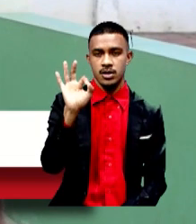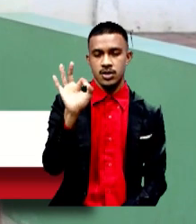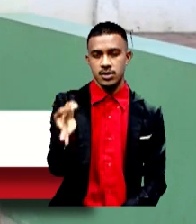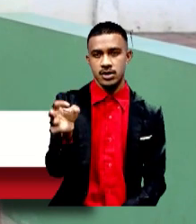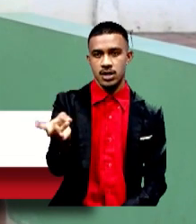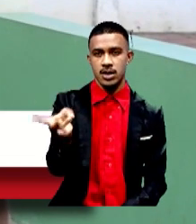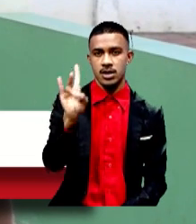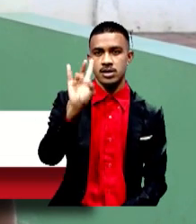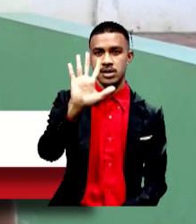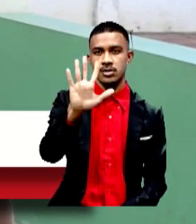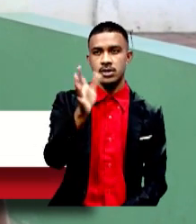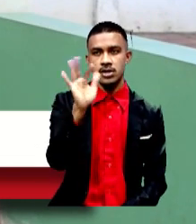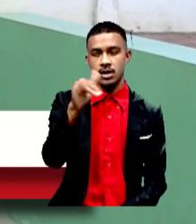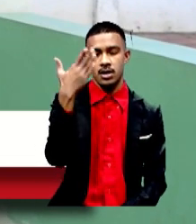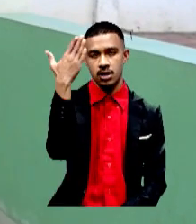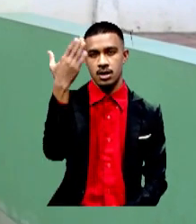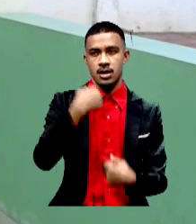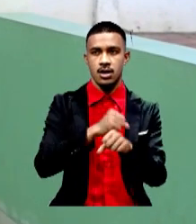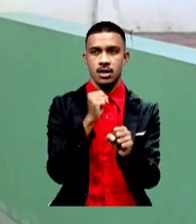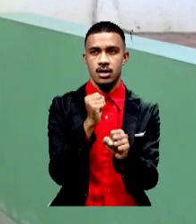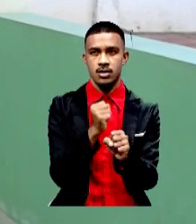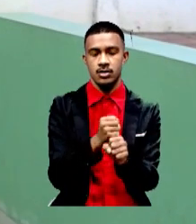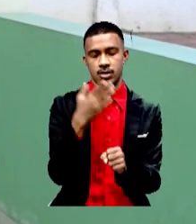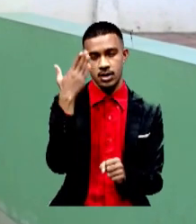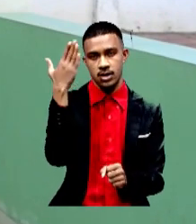1975, será halau natal da minha. Ya,